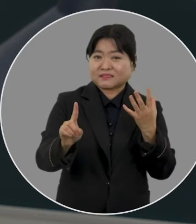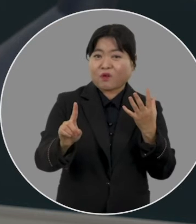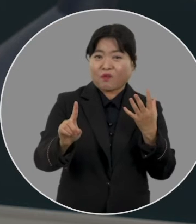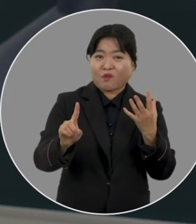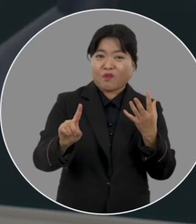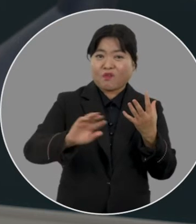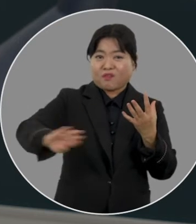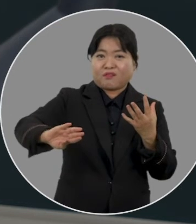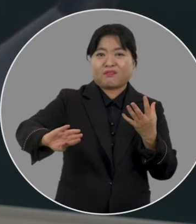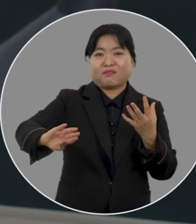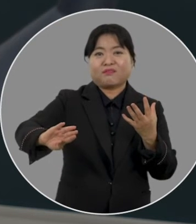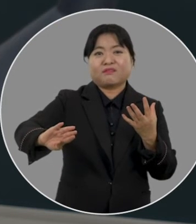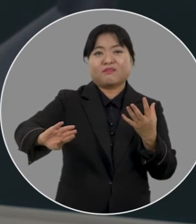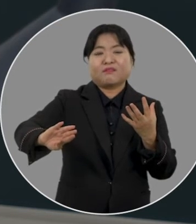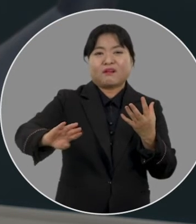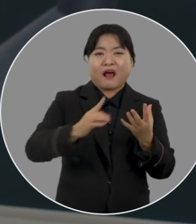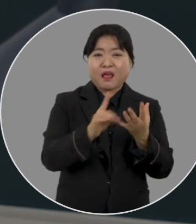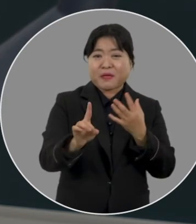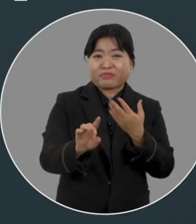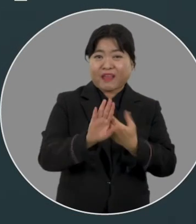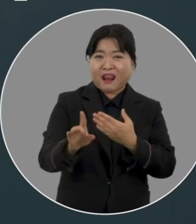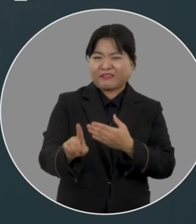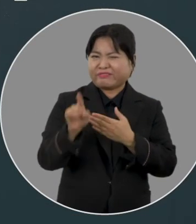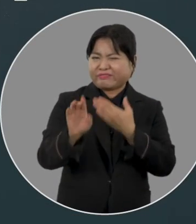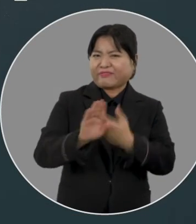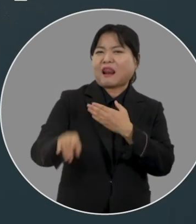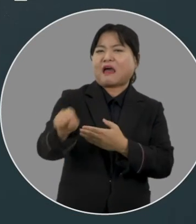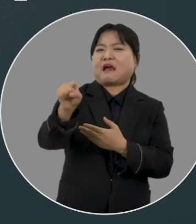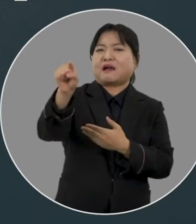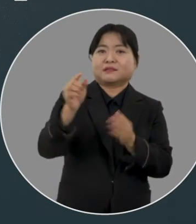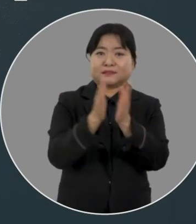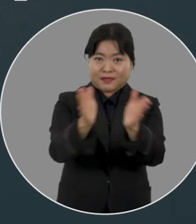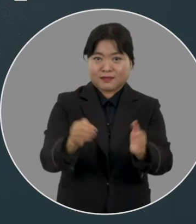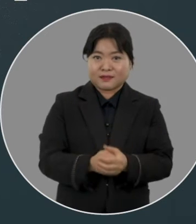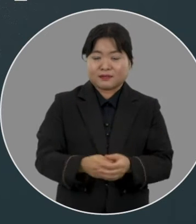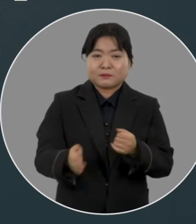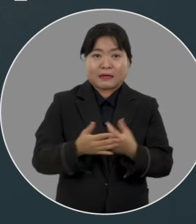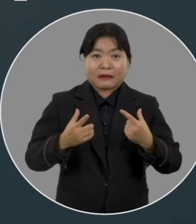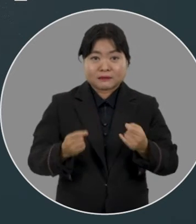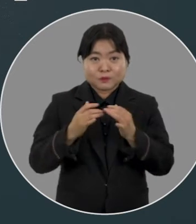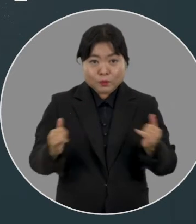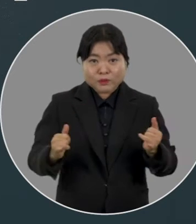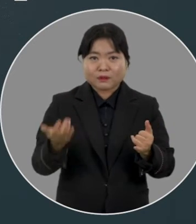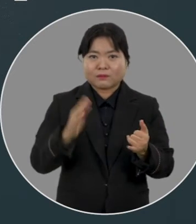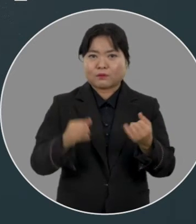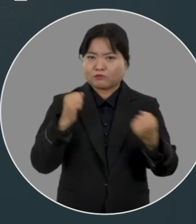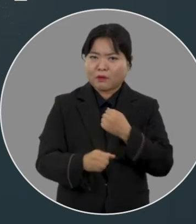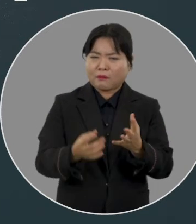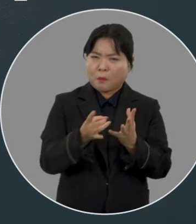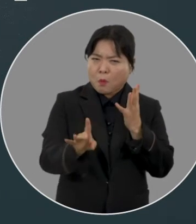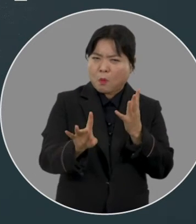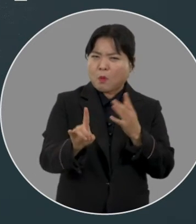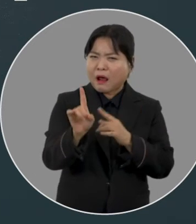거 이걸 이제 전면에 내세우기 시작하죠. 그래서 그 같은 존재인데도 불구하고 그 조그만